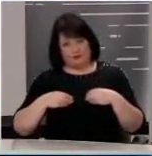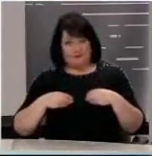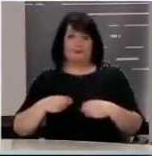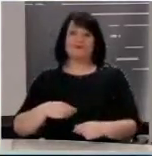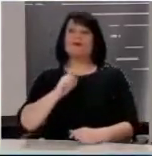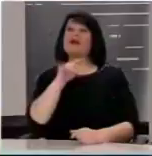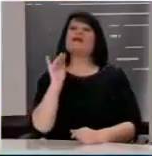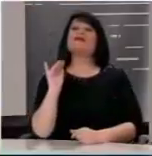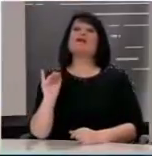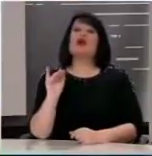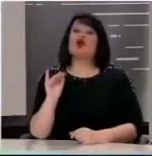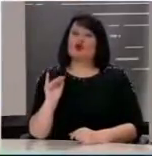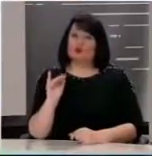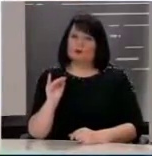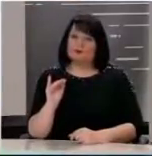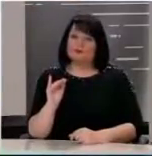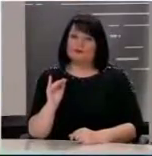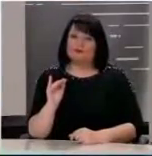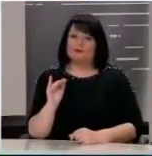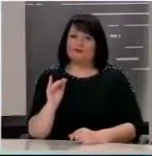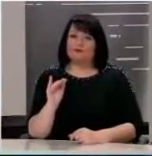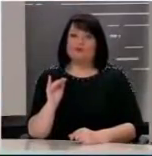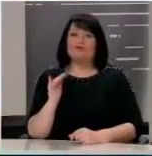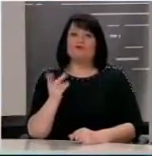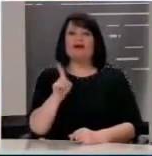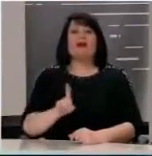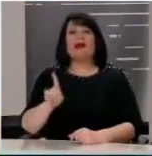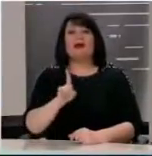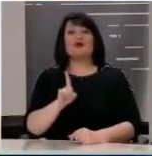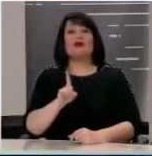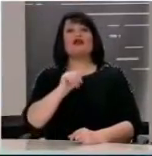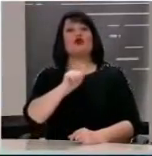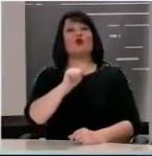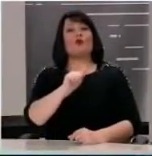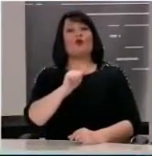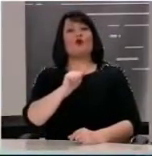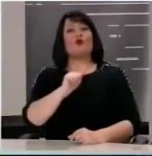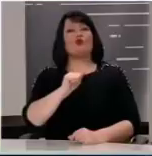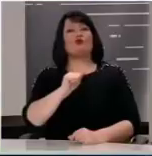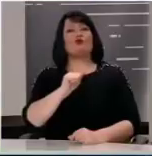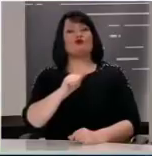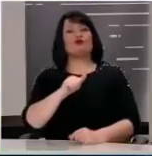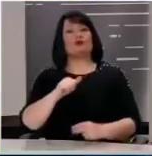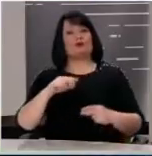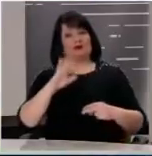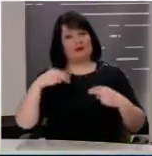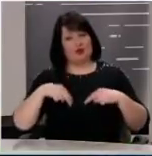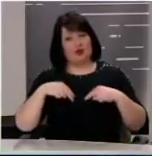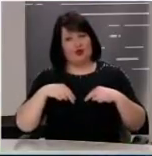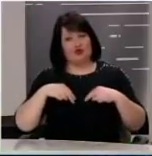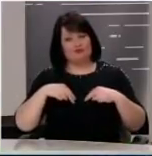Σας ρωτώ, κύριε Μητσοτάκη, η κυρία Αντωνοπούλου είχε την ευτυχία να